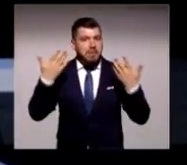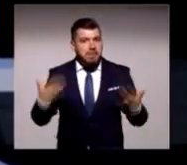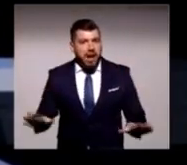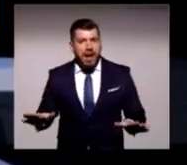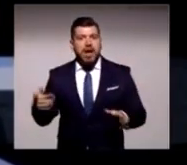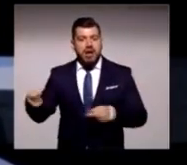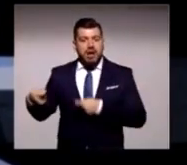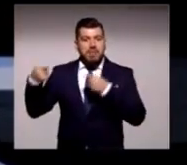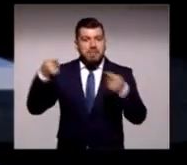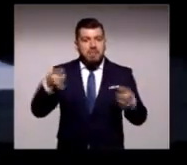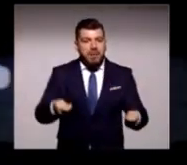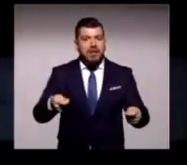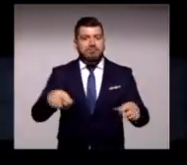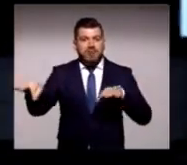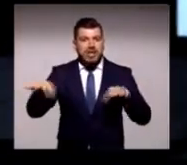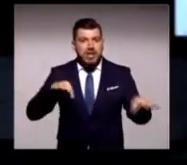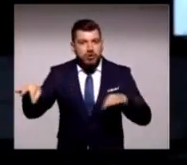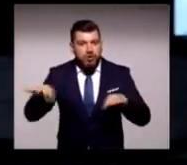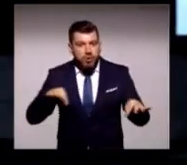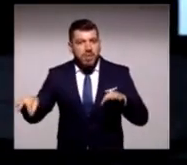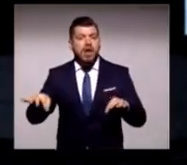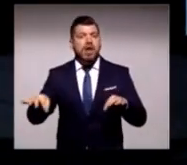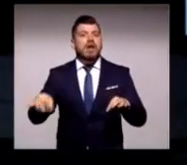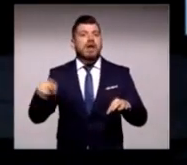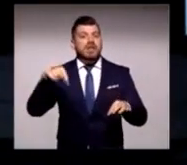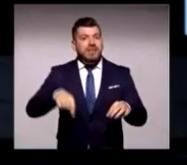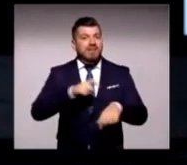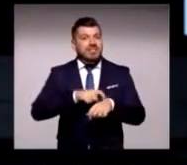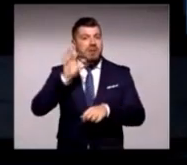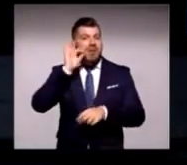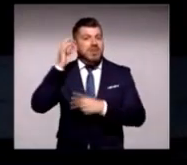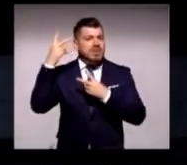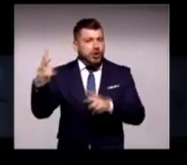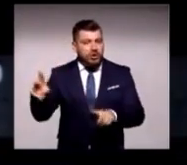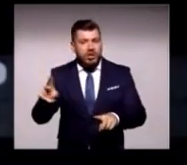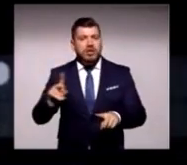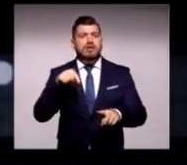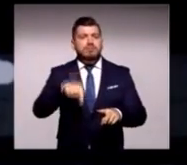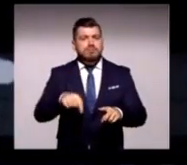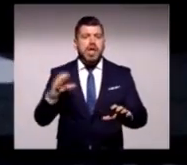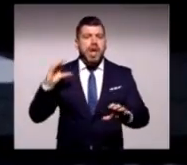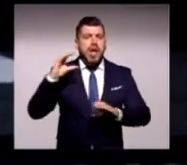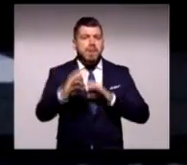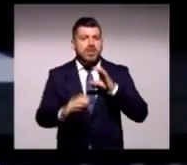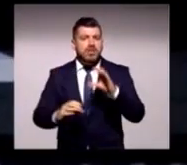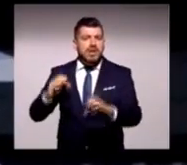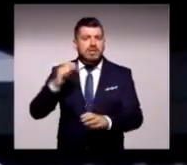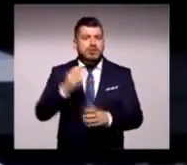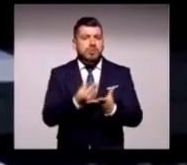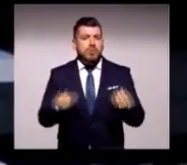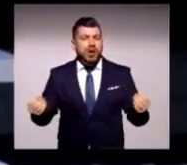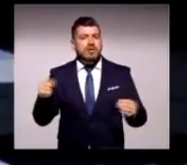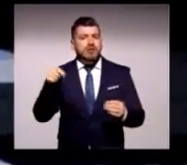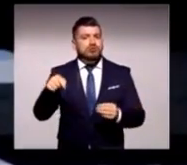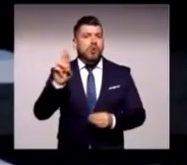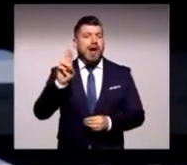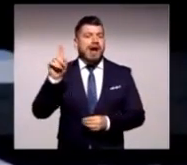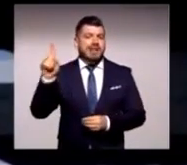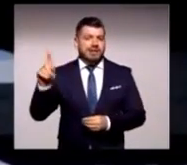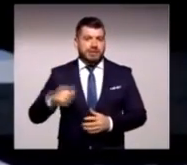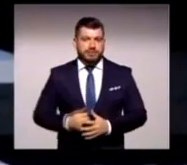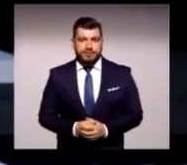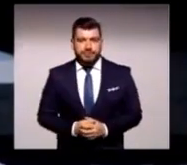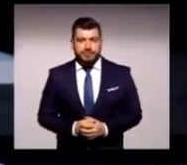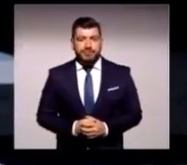μεταβιβάσεις της γης, οι νομοθετικές πρωτοβουλίες και στείνεται στη Θεσσαλονίκη με μεγάλες επενδύσεις που κατευθύνονται εκεί στο R&D. Στην